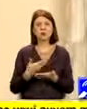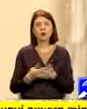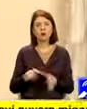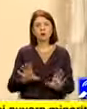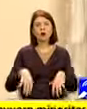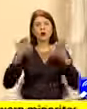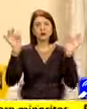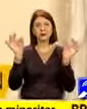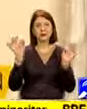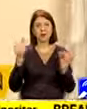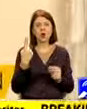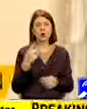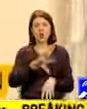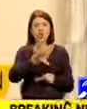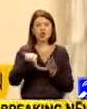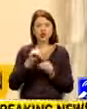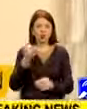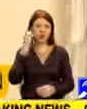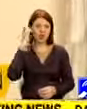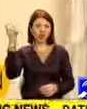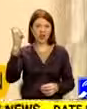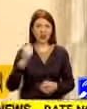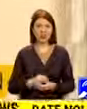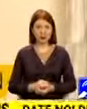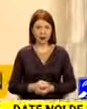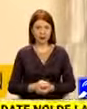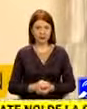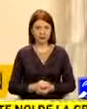găsirea unei soluții guvernamentale.